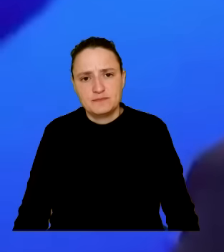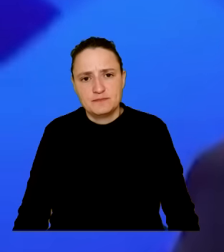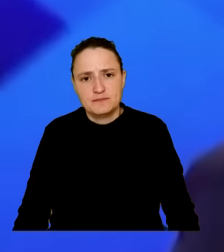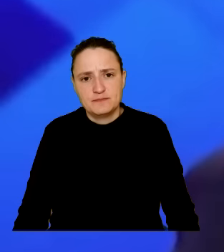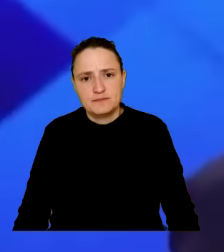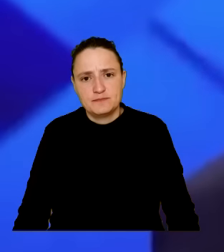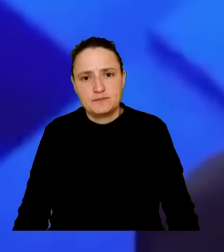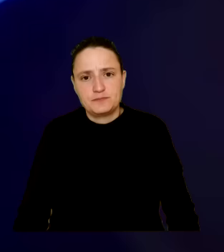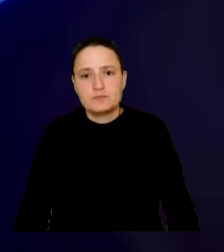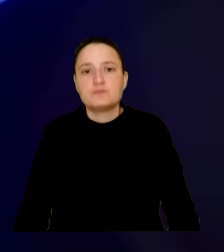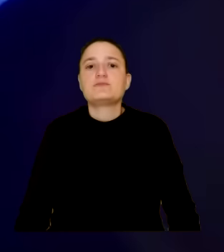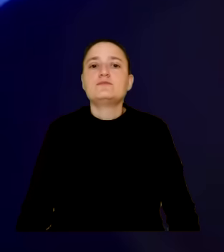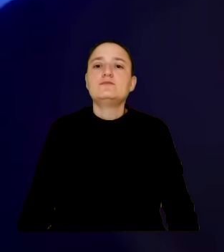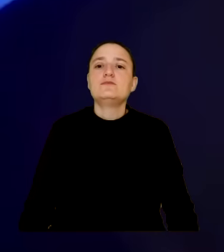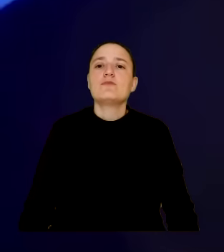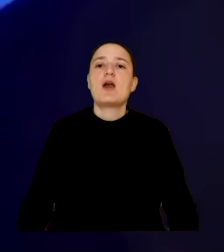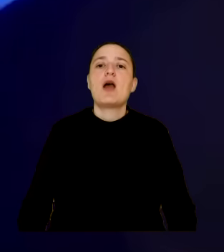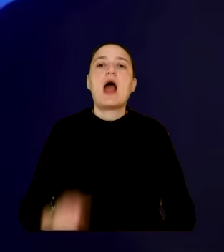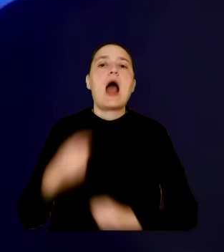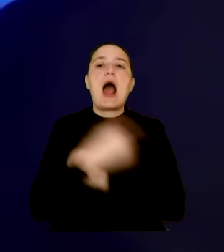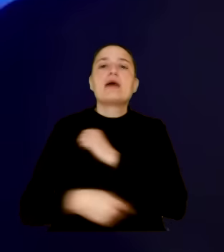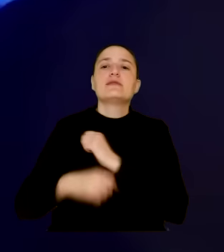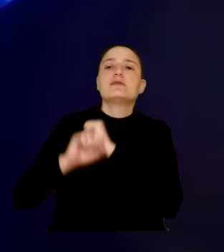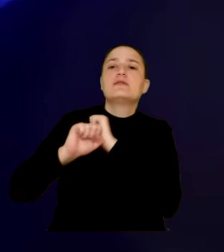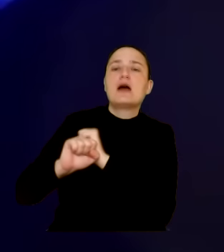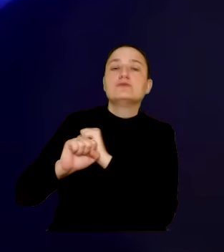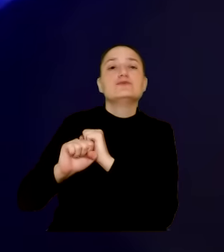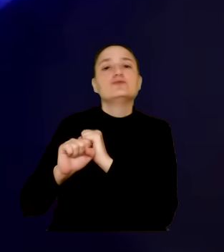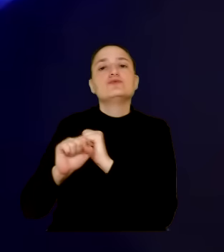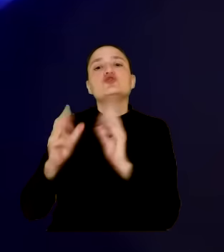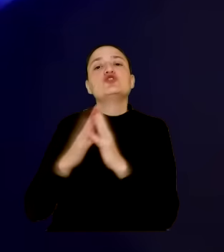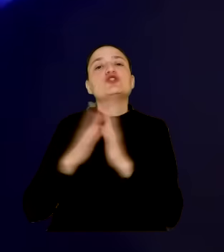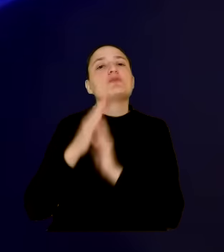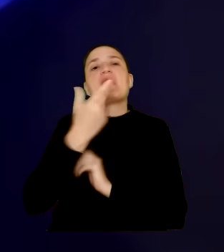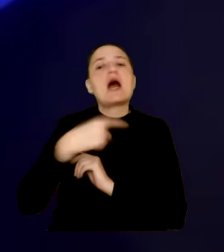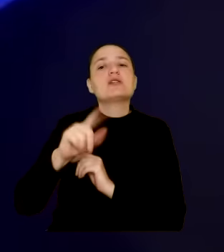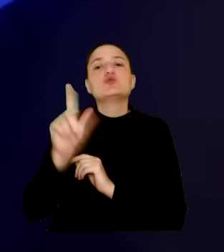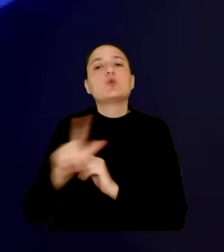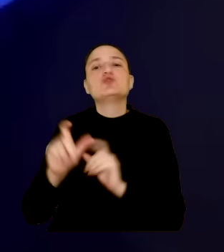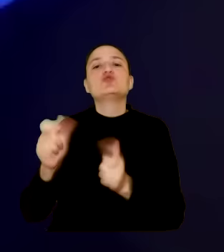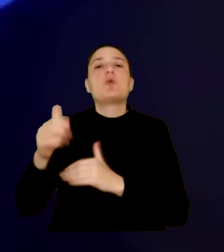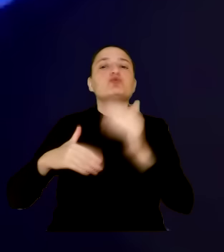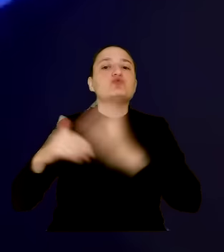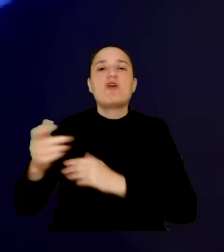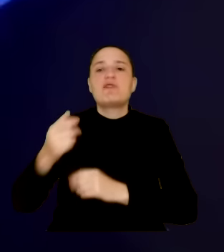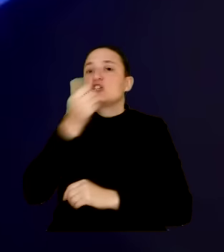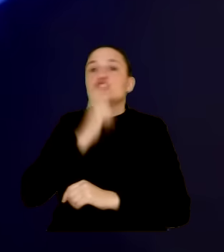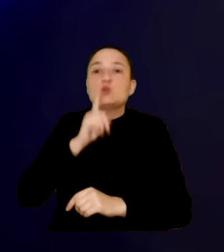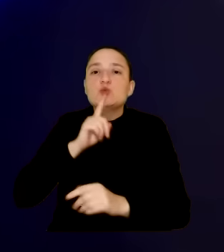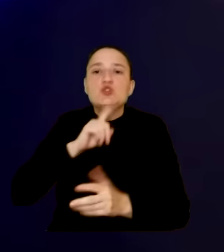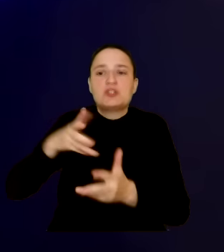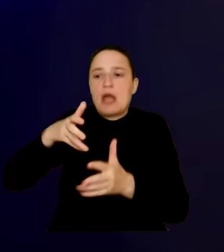Budowa teraz to mamy. Tarczy Wschód. Na co będą wydane te 10 miliardów złotych? Na budowę, nie wiem, sztucznych kanałów,